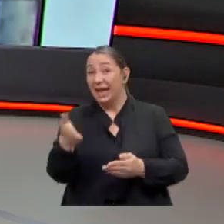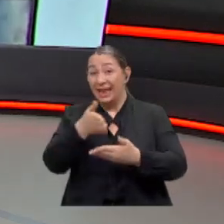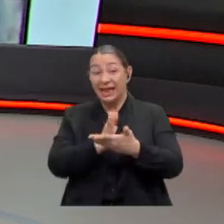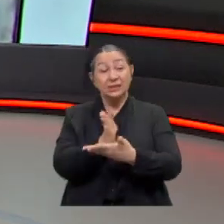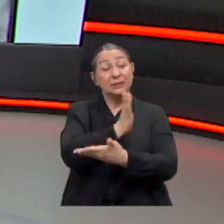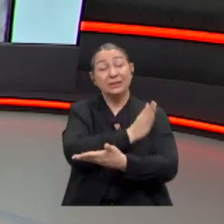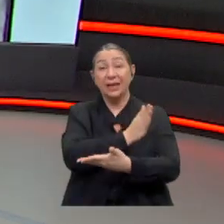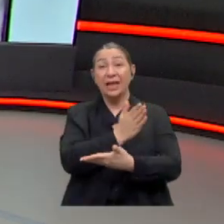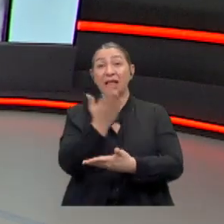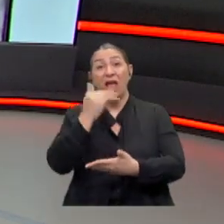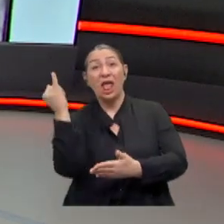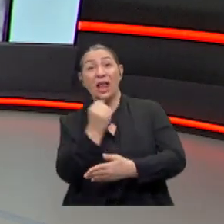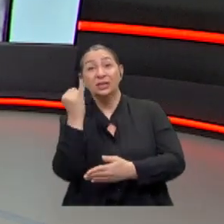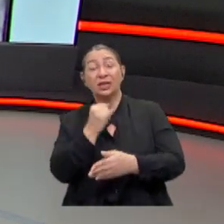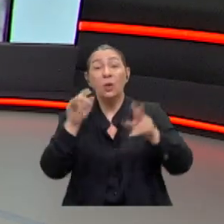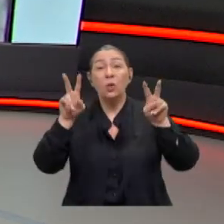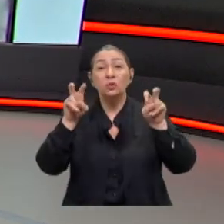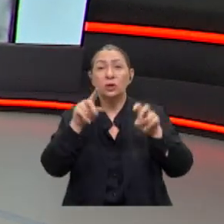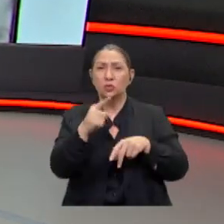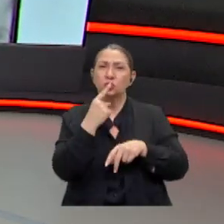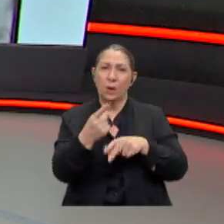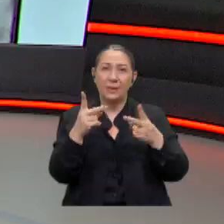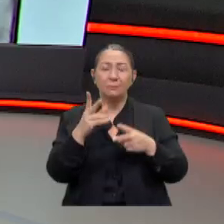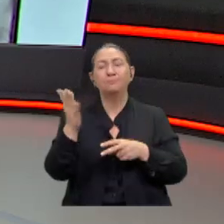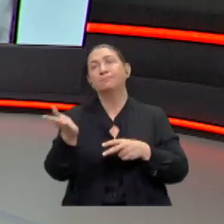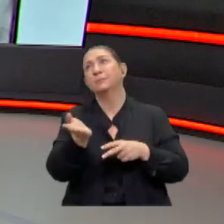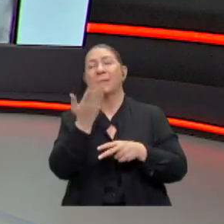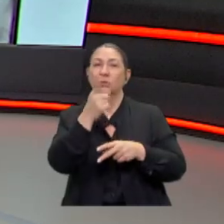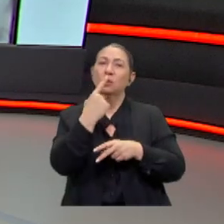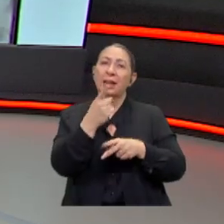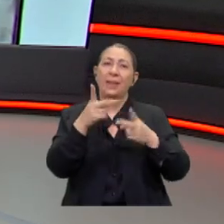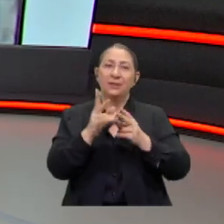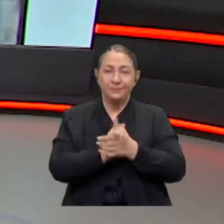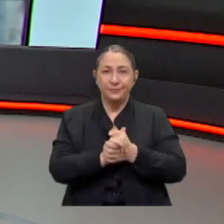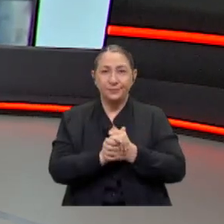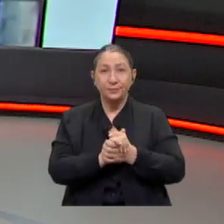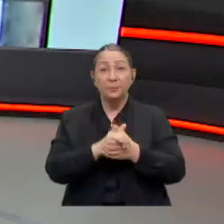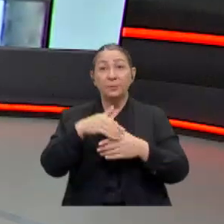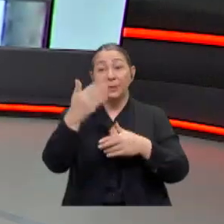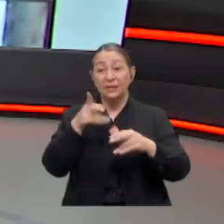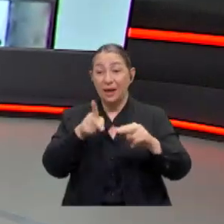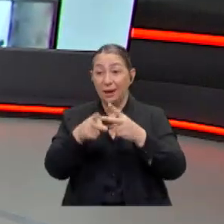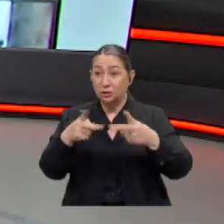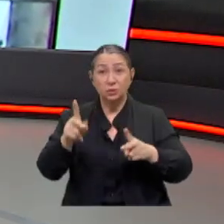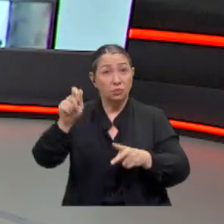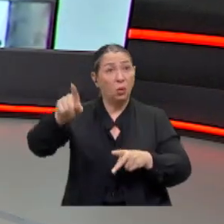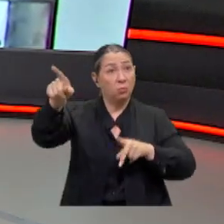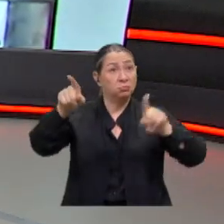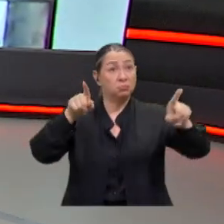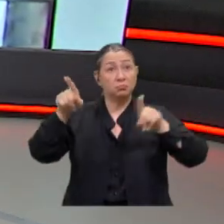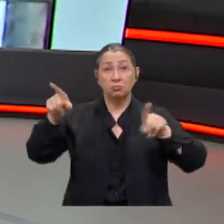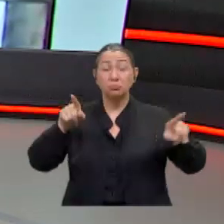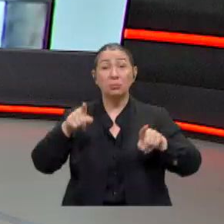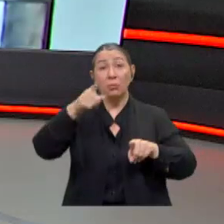yarısından gelecek eleştiriler konusunda da şunu söyleyebilirim Mesela şöyle denebilir başka açılışlarda yapılıyor